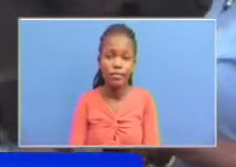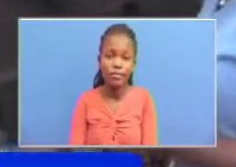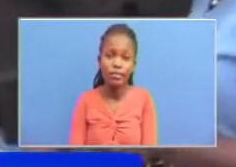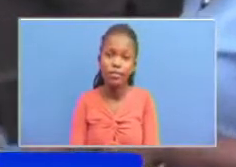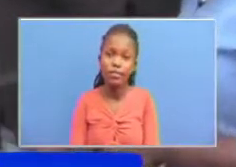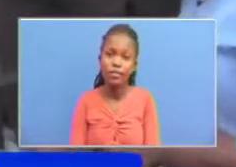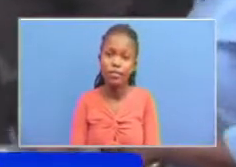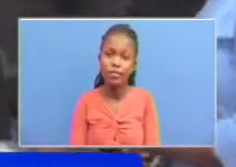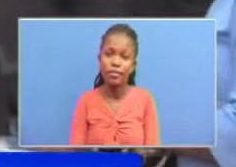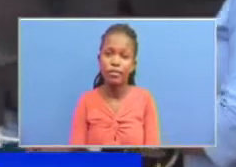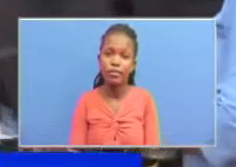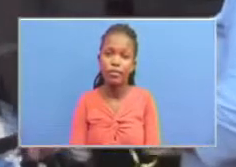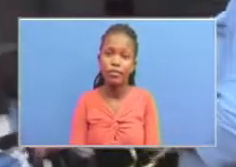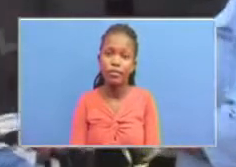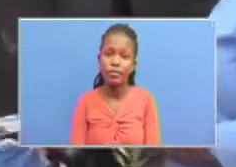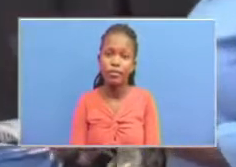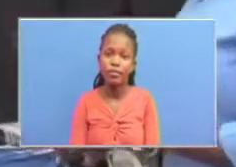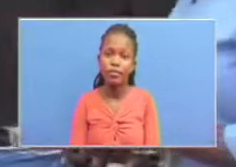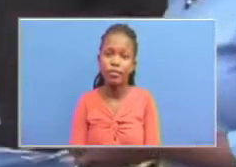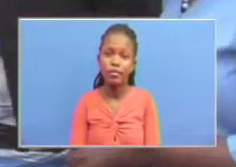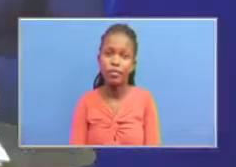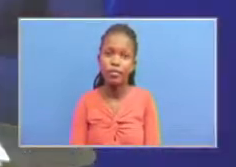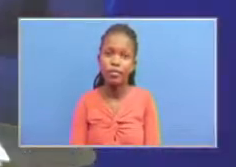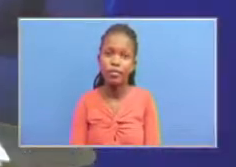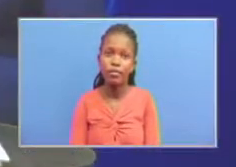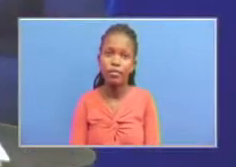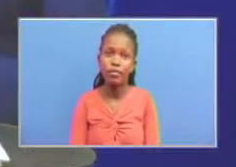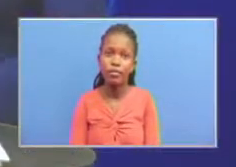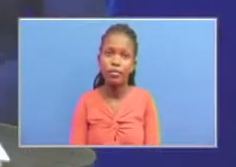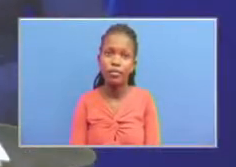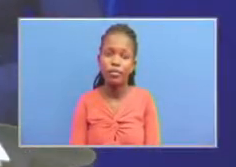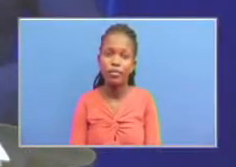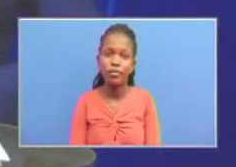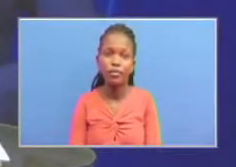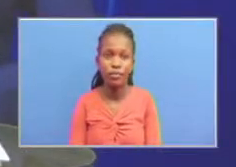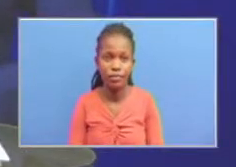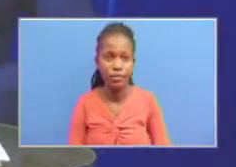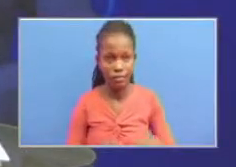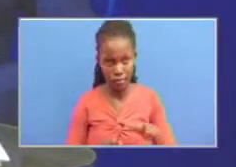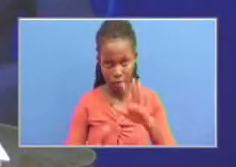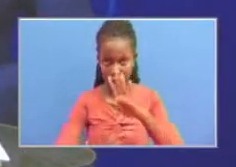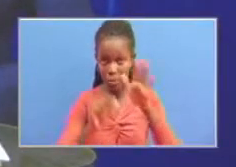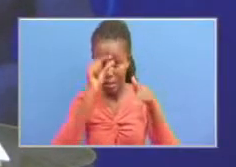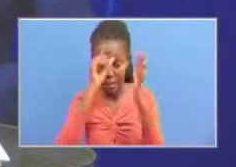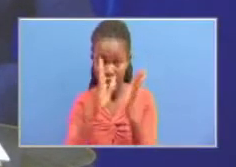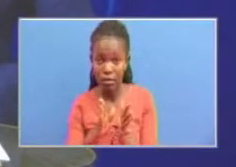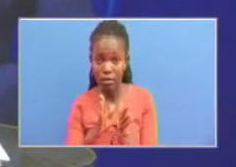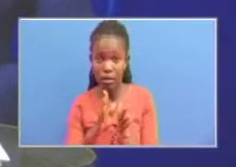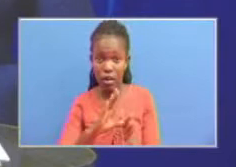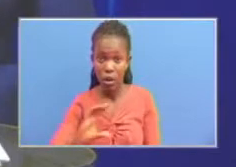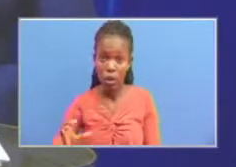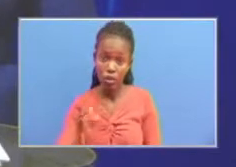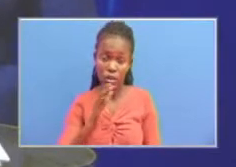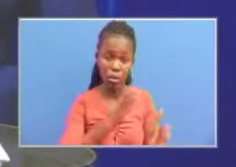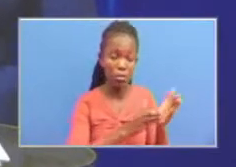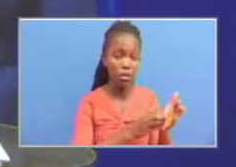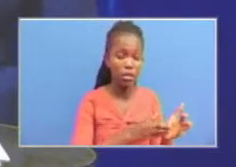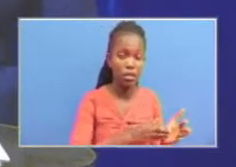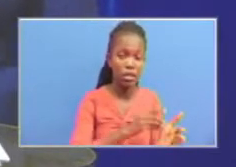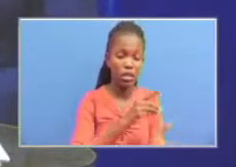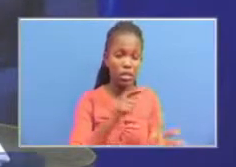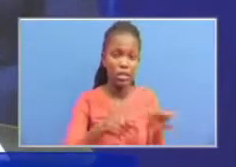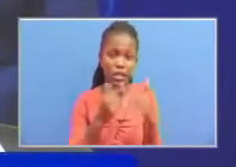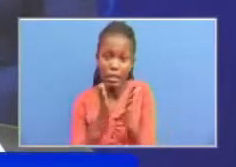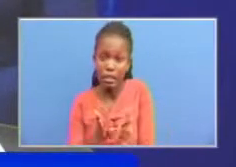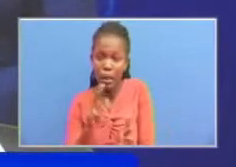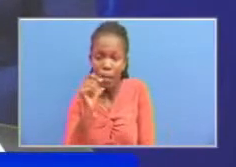TV, Nelina Musangi. Munini wa governor county ya Masaku, engineer Francis